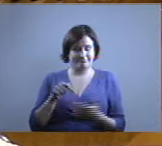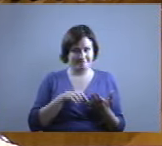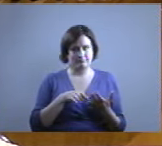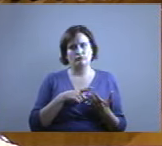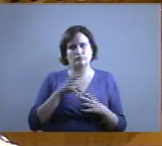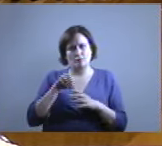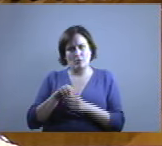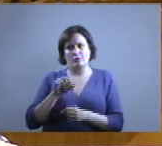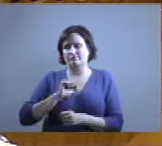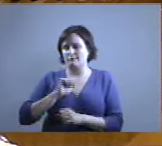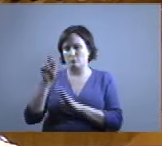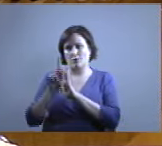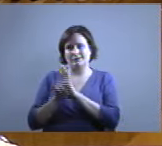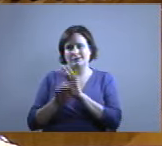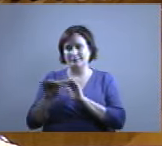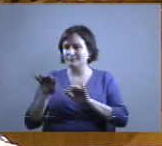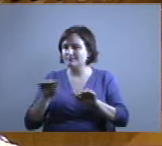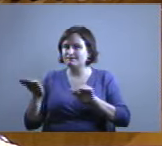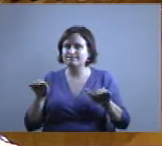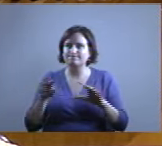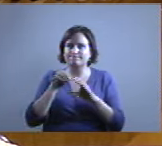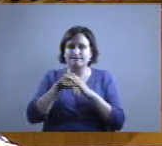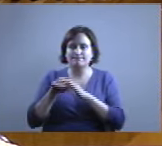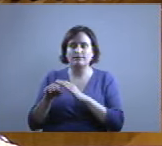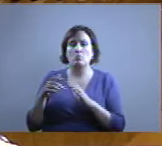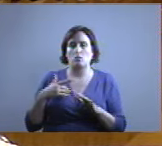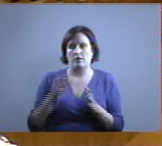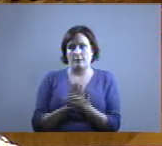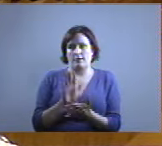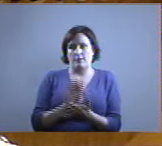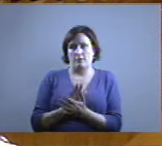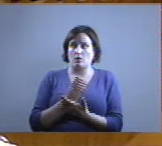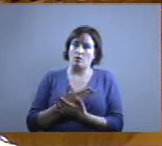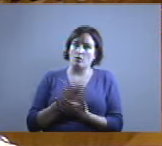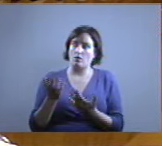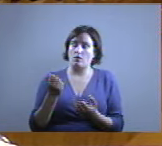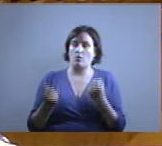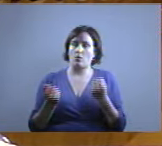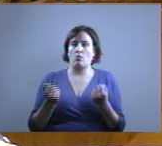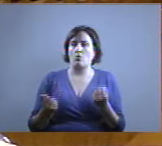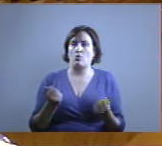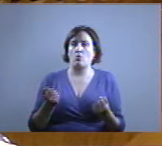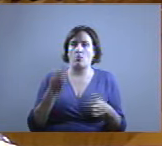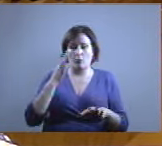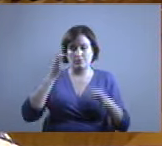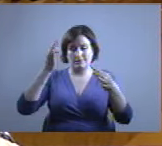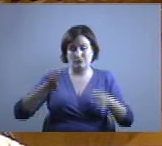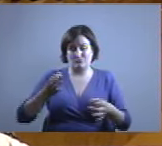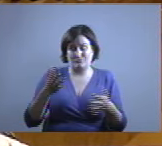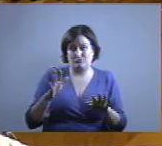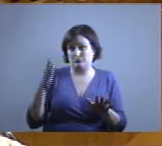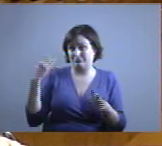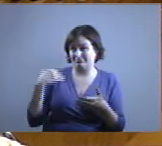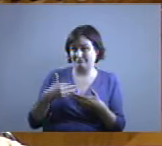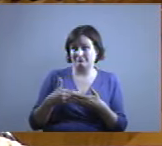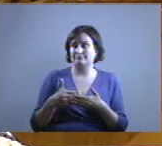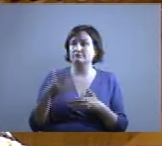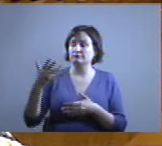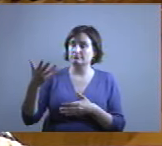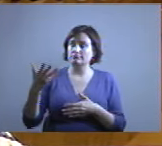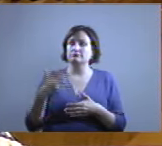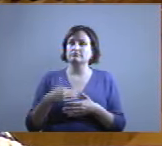hofuitspraak wat groter helderheid oor die korrekte toepassing van die wet bring. Enigeen wat op 'n hartelose manier eis dat bruin